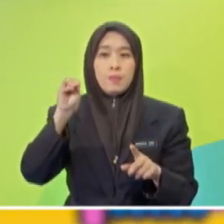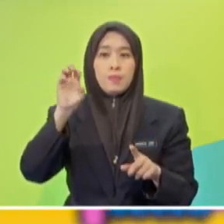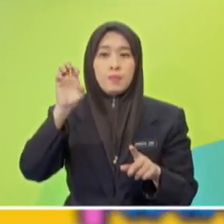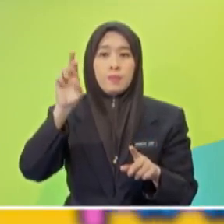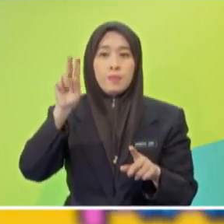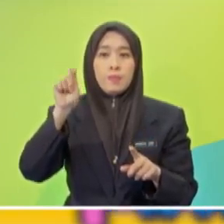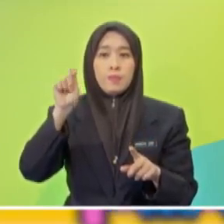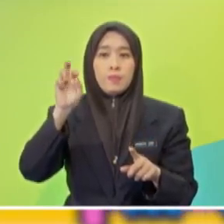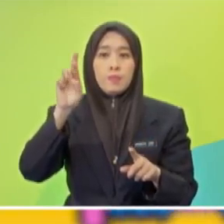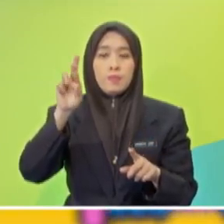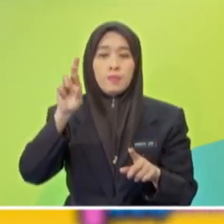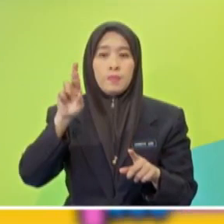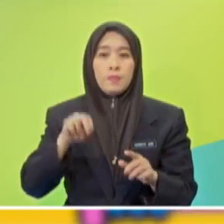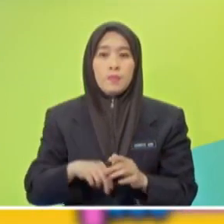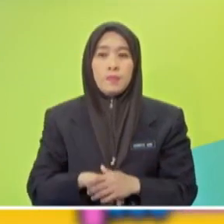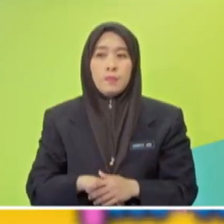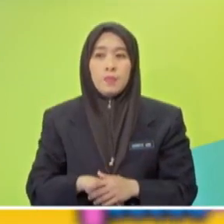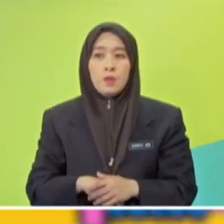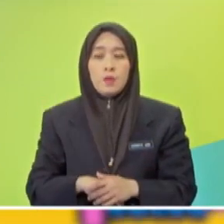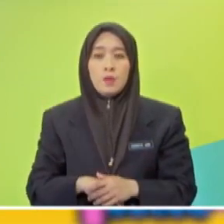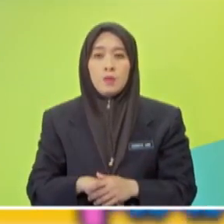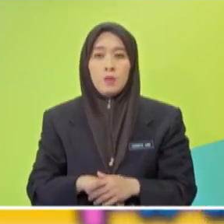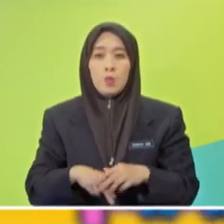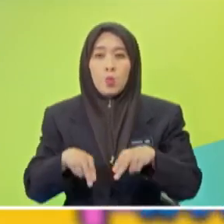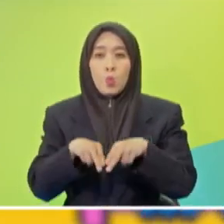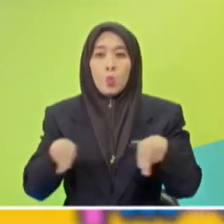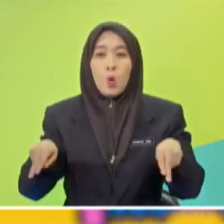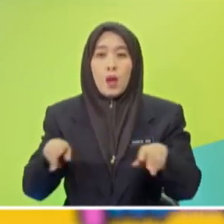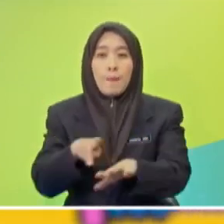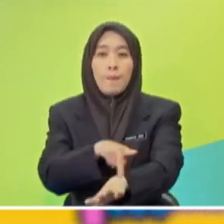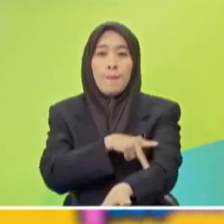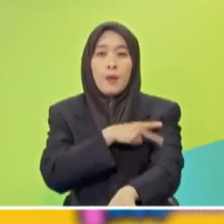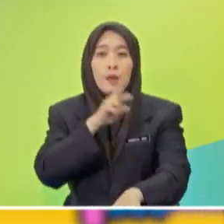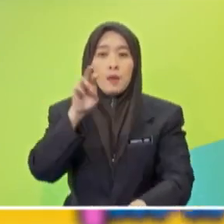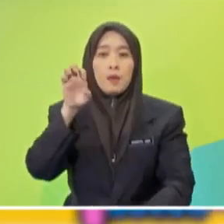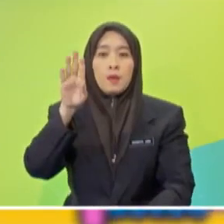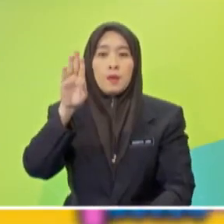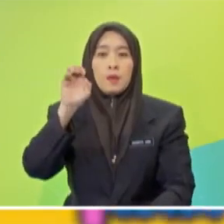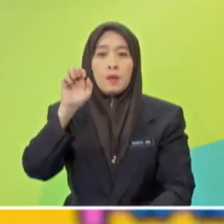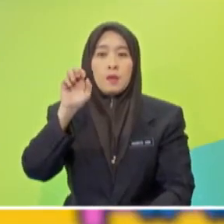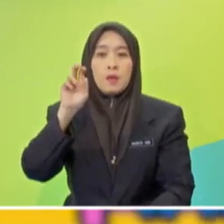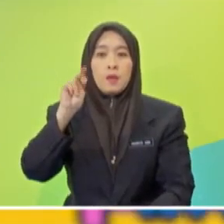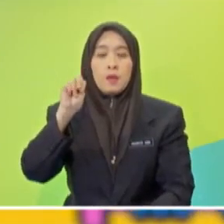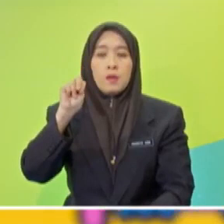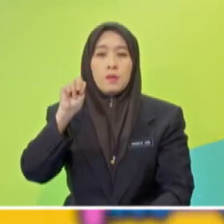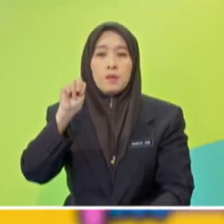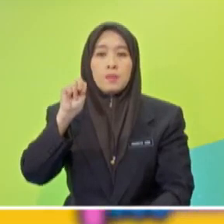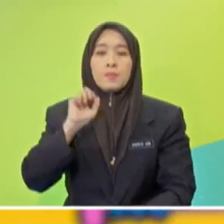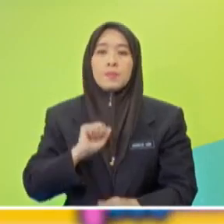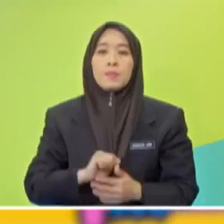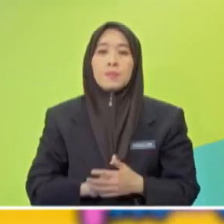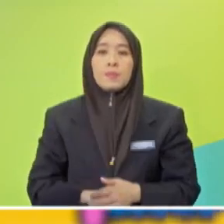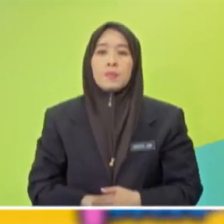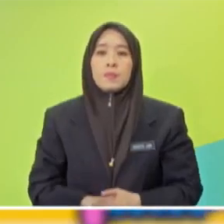mitona tengok ukuran panjang bagi ribet baik nah oke boleh selesaikan bantu Cikgu untuk dapatkan jawaban dalam